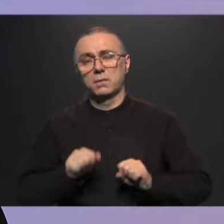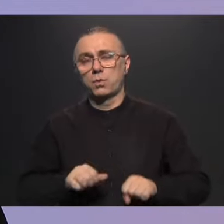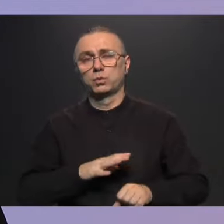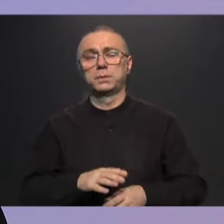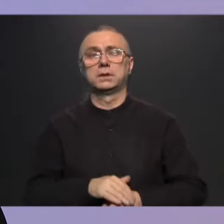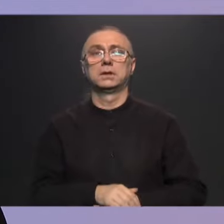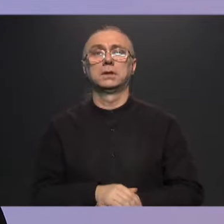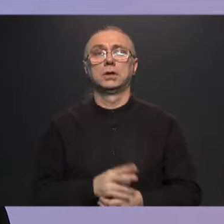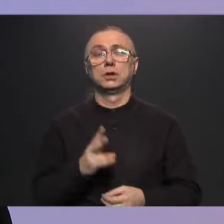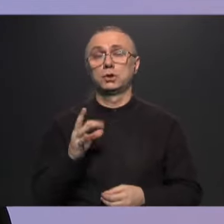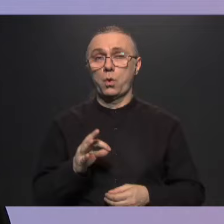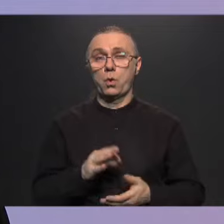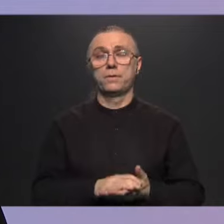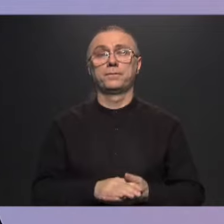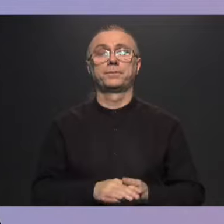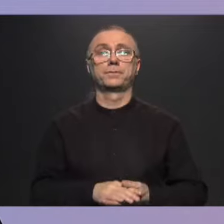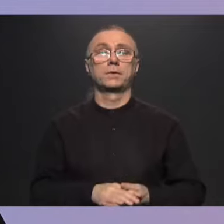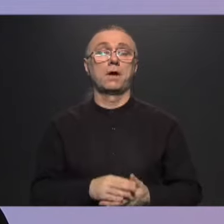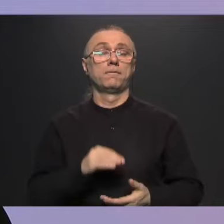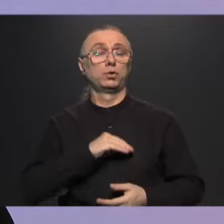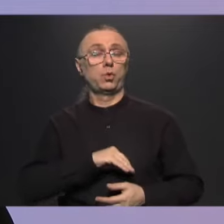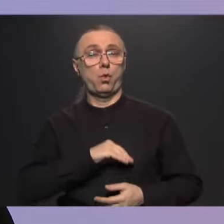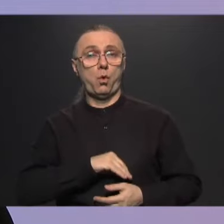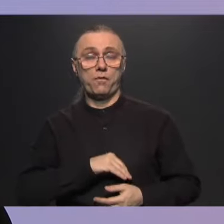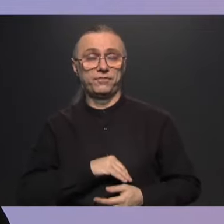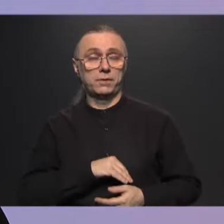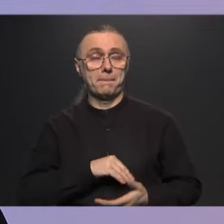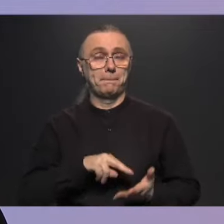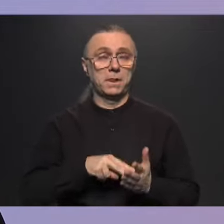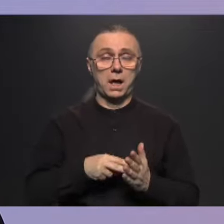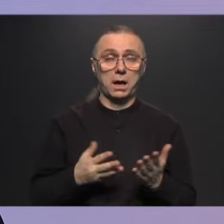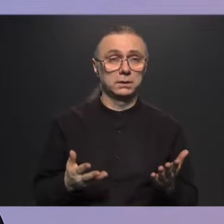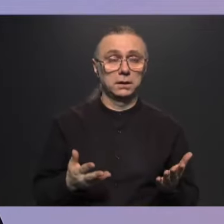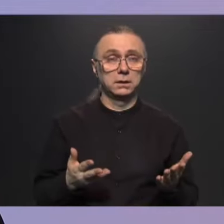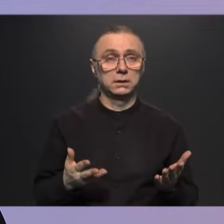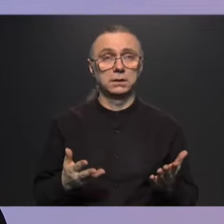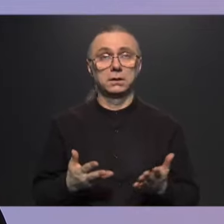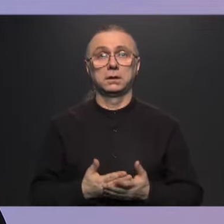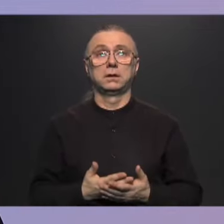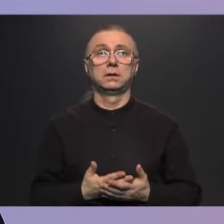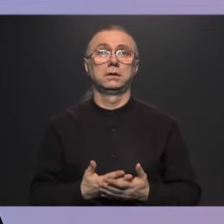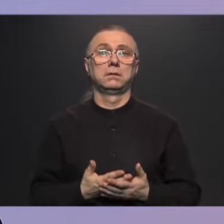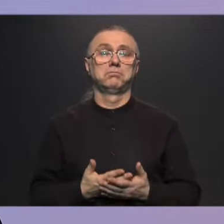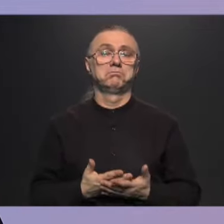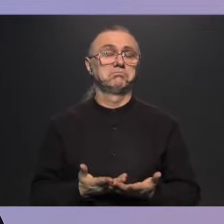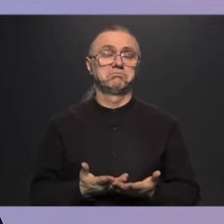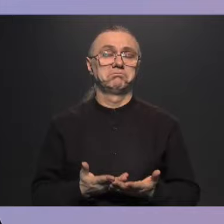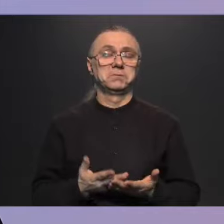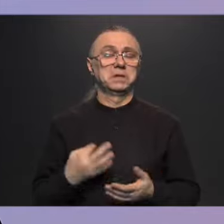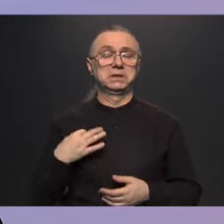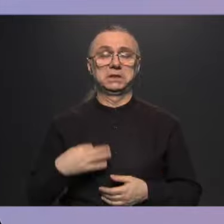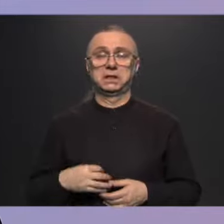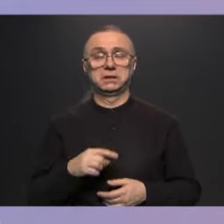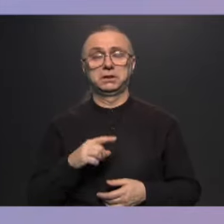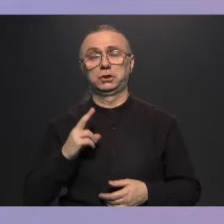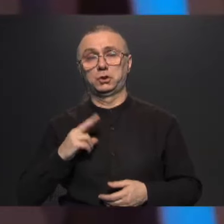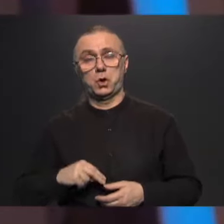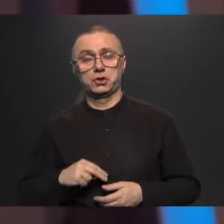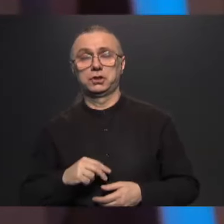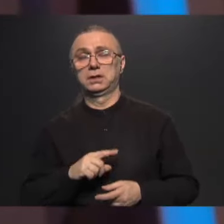Но... В плане вот в том, что в духовном каком-то, в каком-то воздаянии сын за отца не в ответе, и дочь тем более